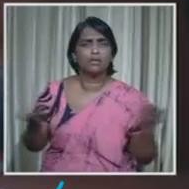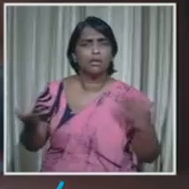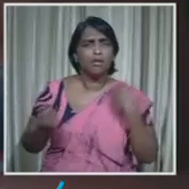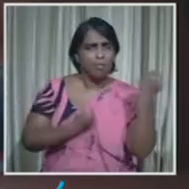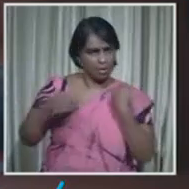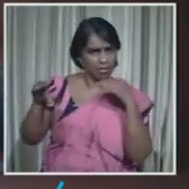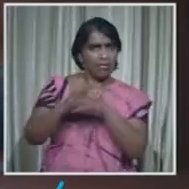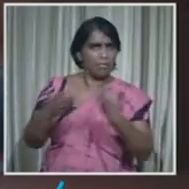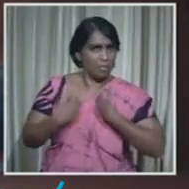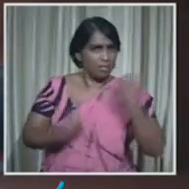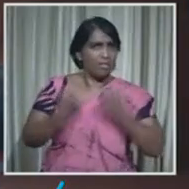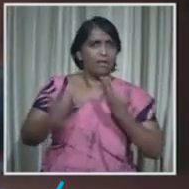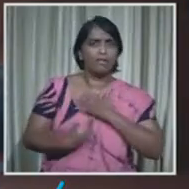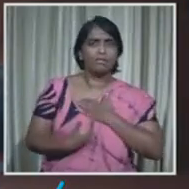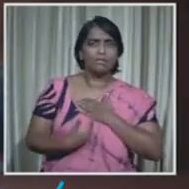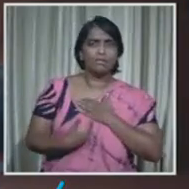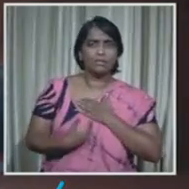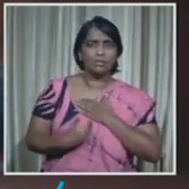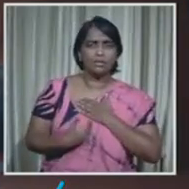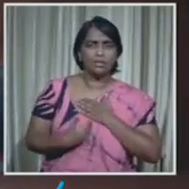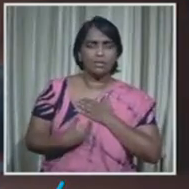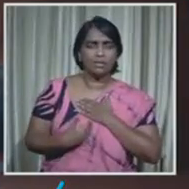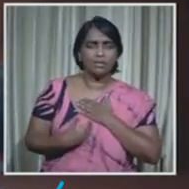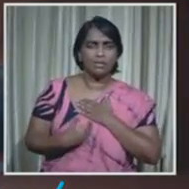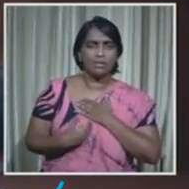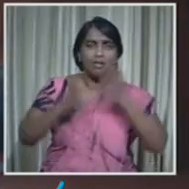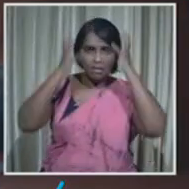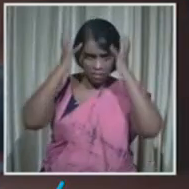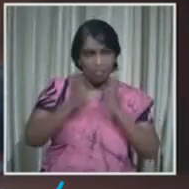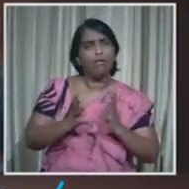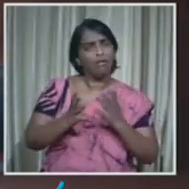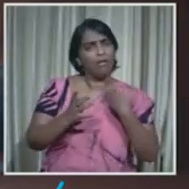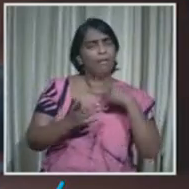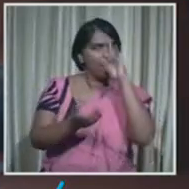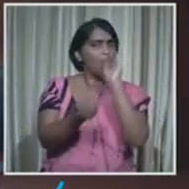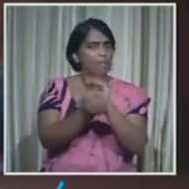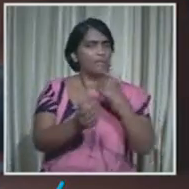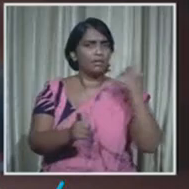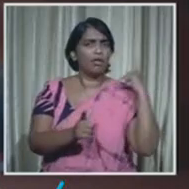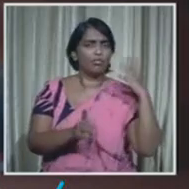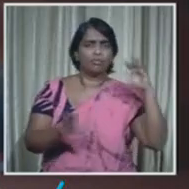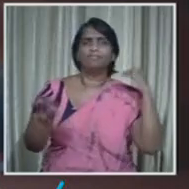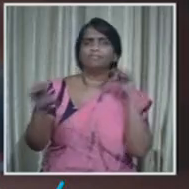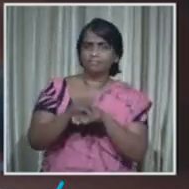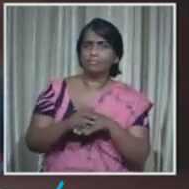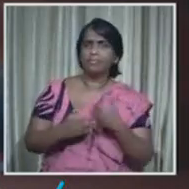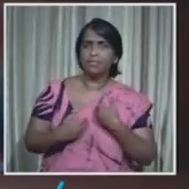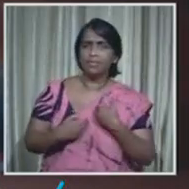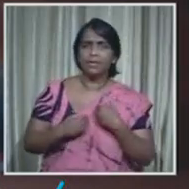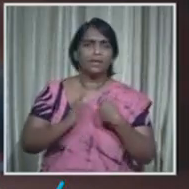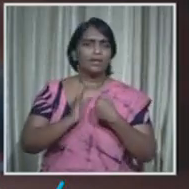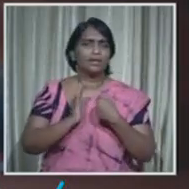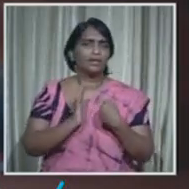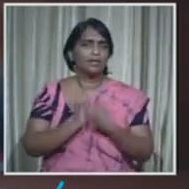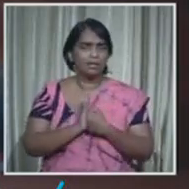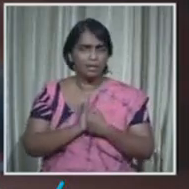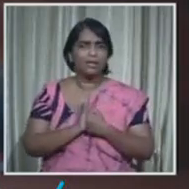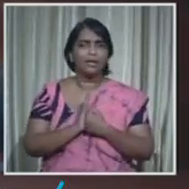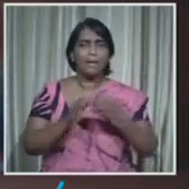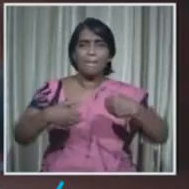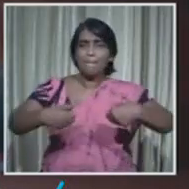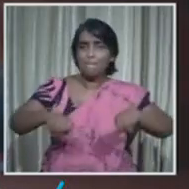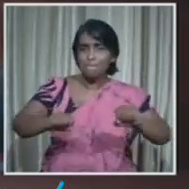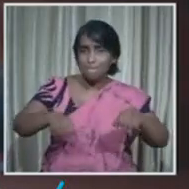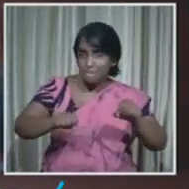නැංගේ ආ හෙල්මට් එක නැංග මගේ ආරක්ෂකගේ මොකද ප්‍රශ්නේ ආත ගාරු කතානායකතුමනි මේ බයිසිකලේ ඉන්න